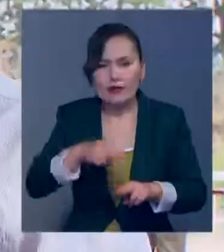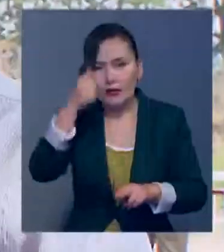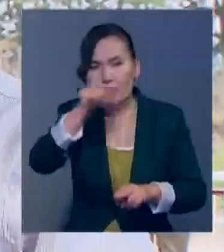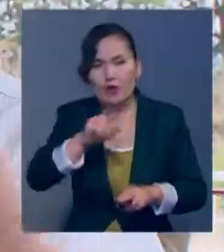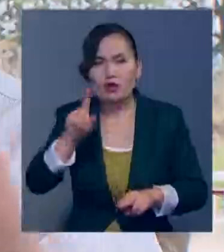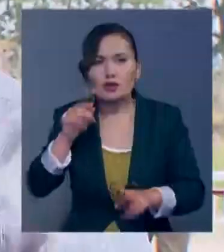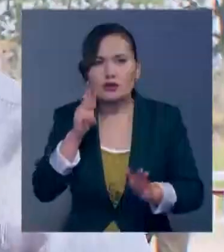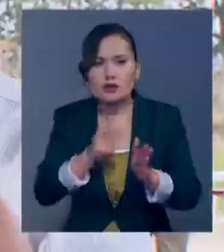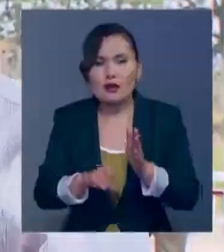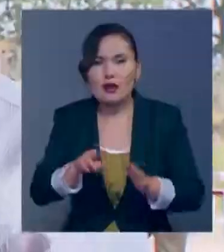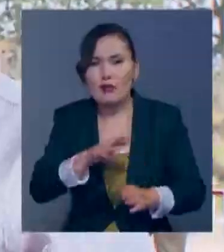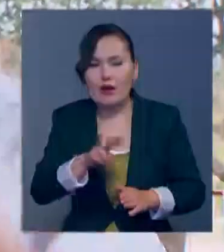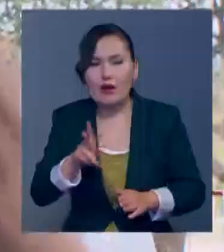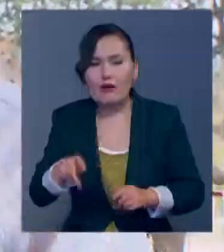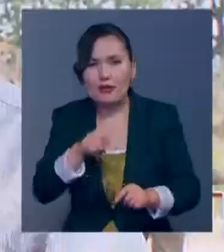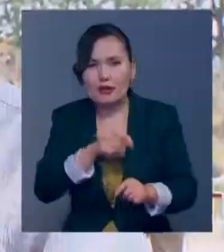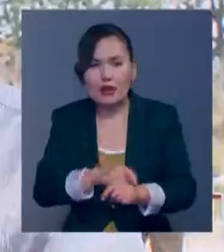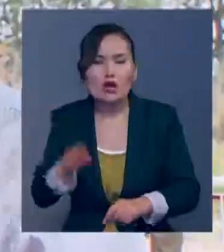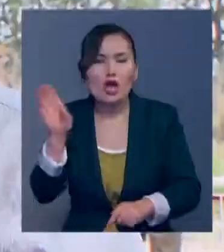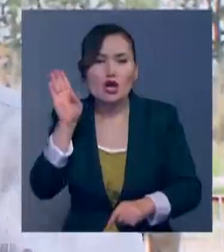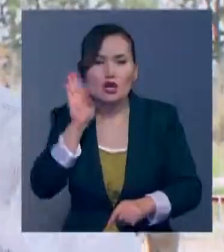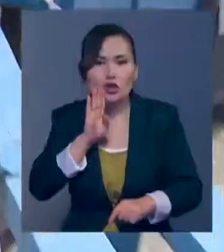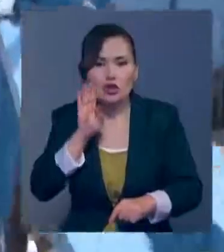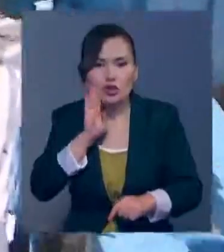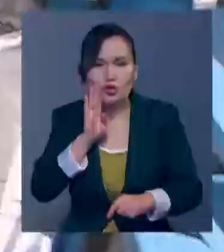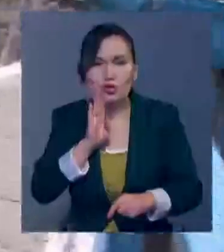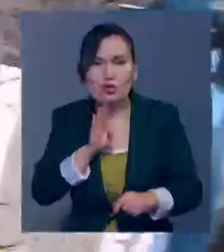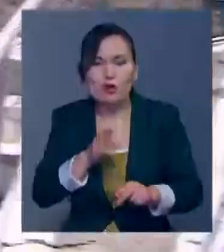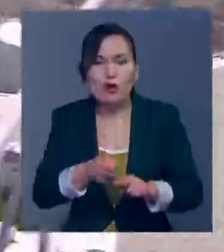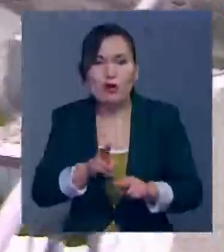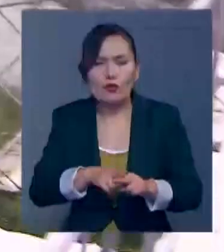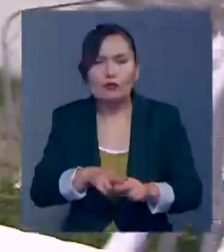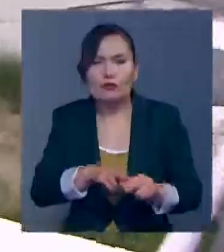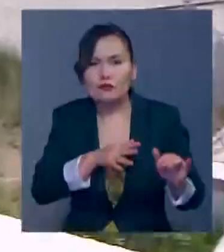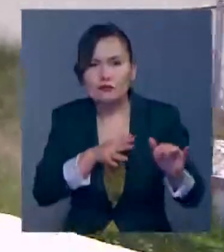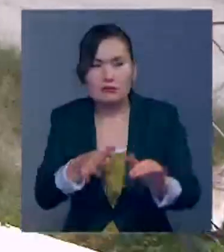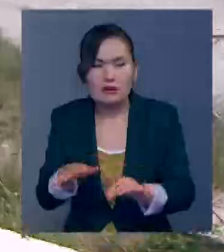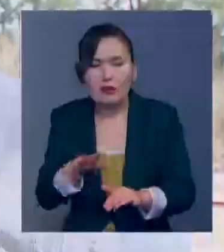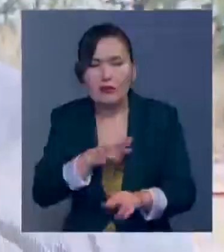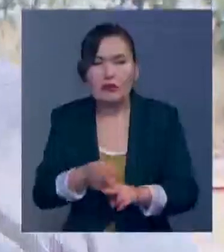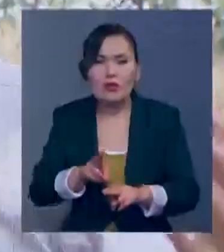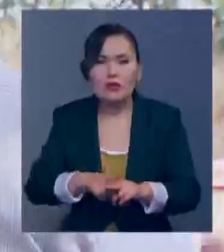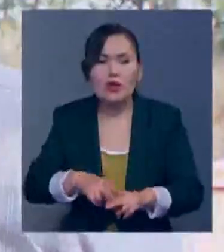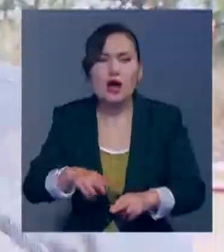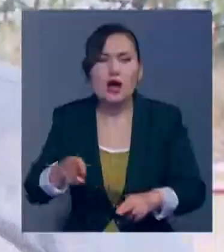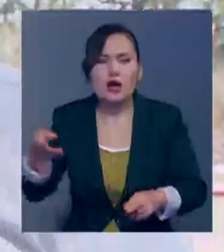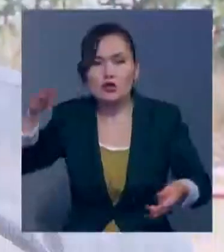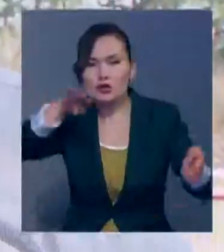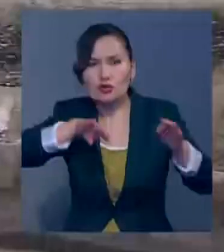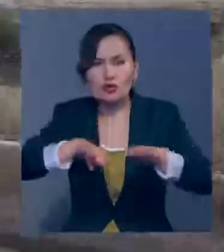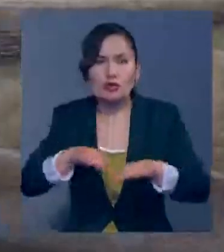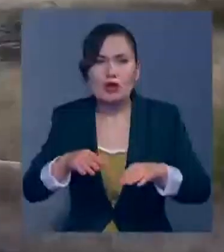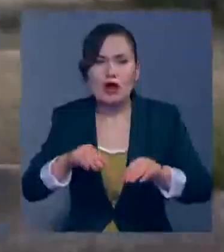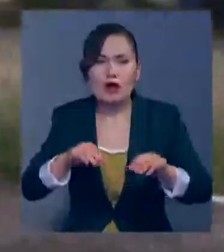180 миллион текше метрге су аз келді Бартоғай су қоймасына. Тауда мұздықтар еремеген себебінен осындай жағдай болып